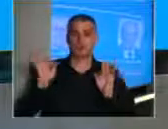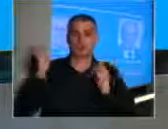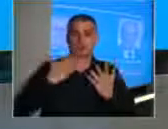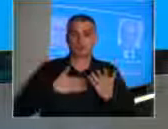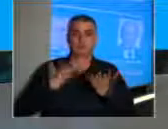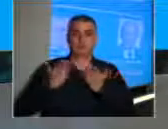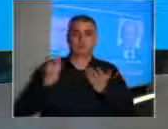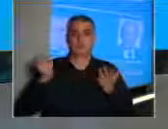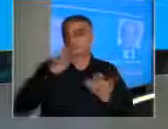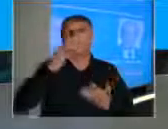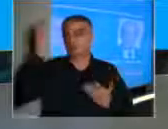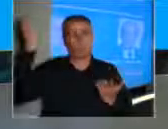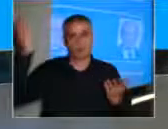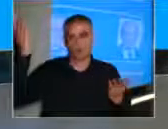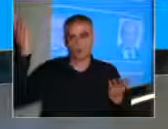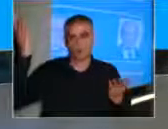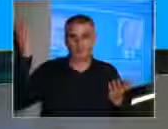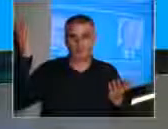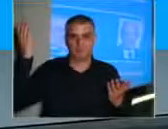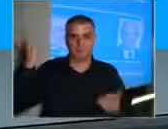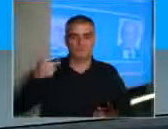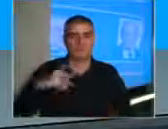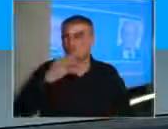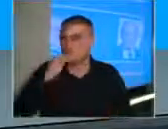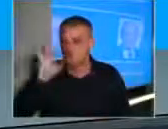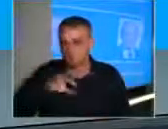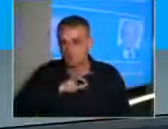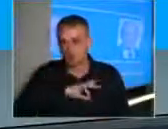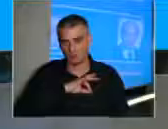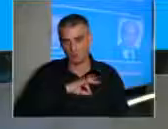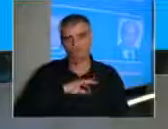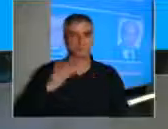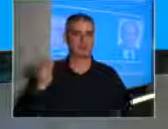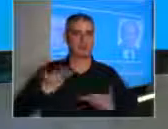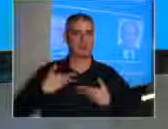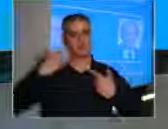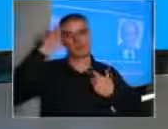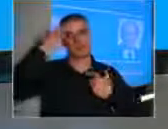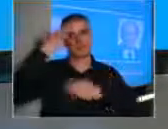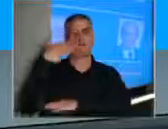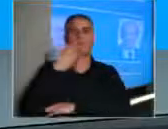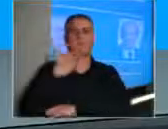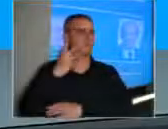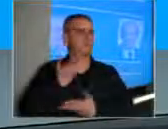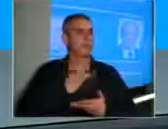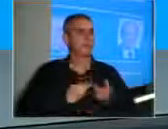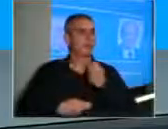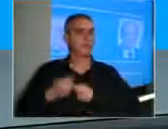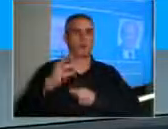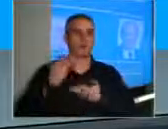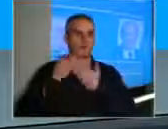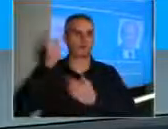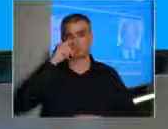ורצו יחס, מותר להם. מותר גם לרוסים לקבל הכרה ממדינת ישראל. ומה הם מקבלים מזה? איך זה עוזר